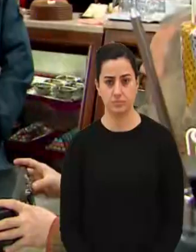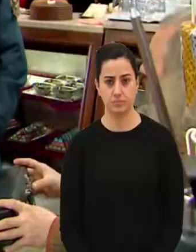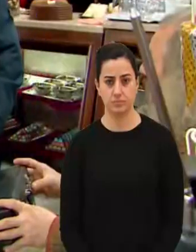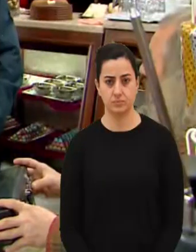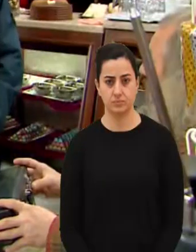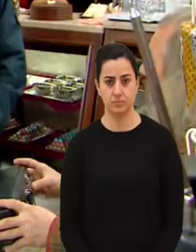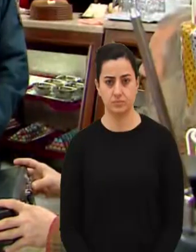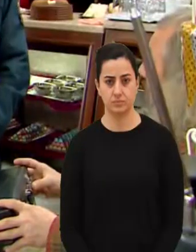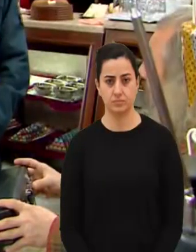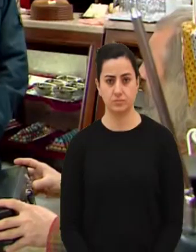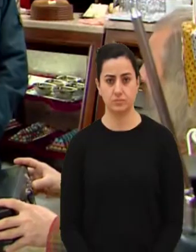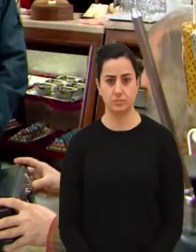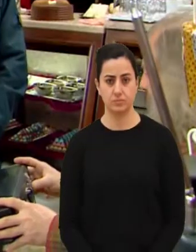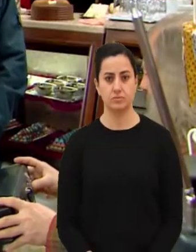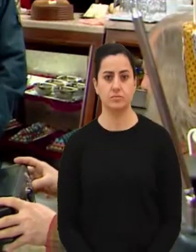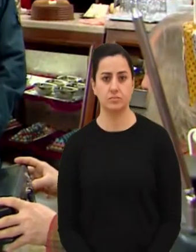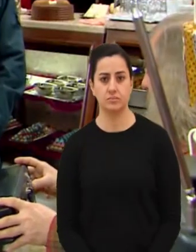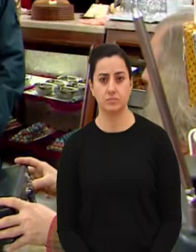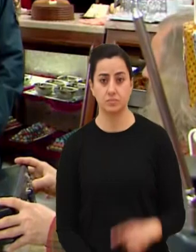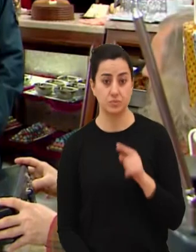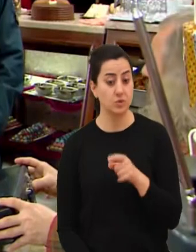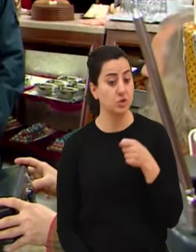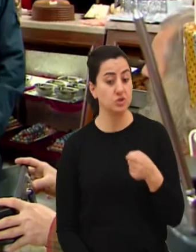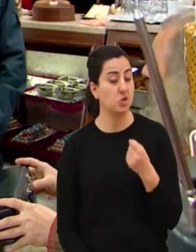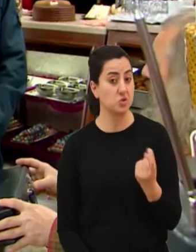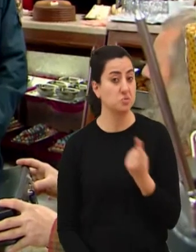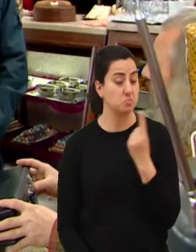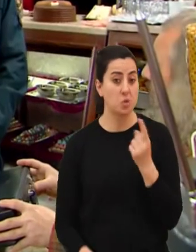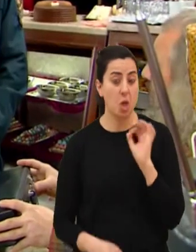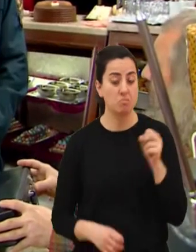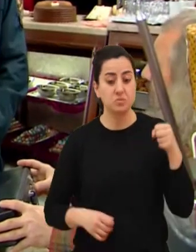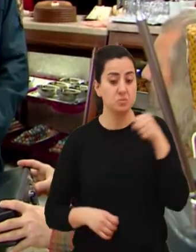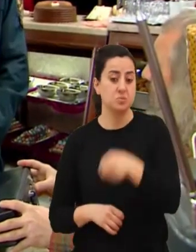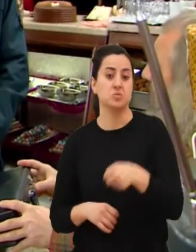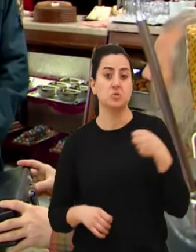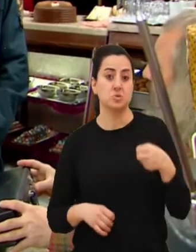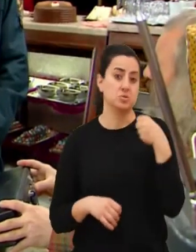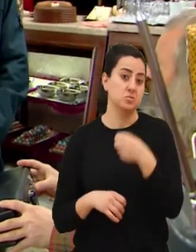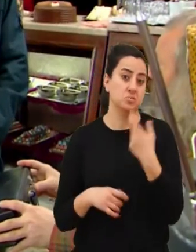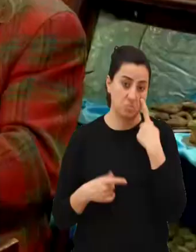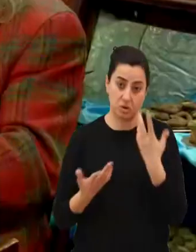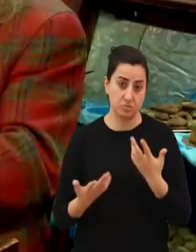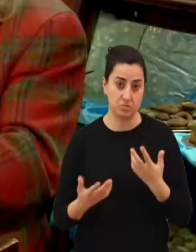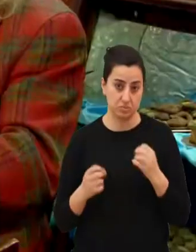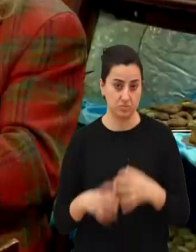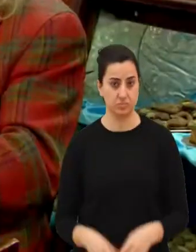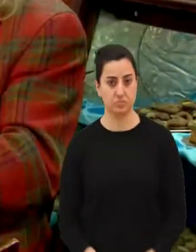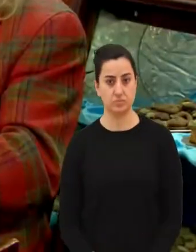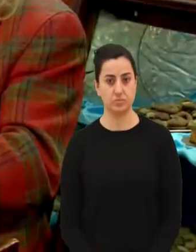Ne demek? Biz senin yanına o çantayla böyle acayip gizli çantalarla gezip seni merakta bırakıyoruz mu? Değil mi? Bırakıyoruz